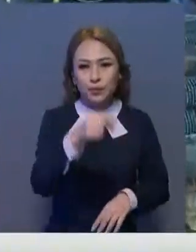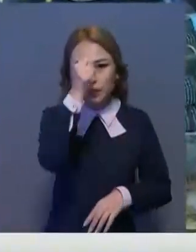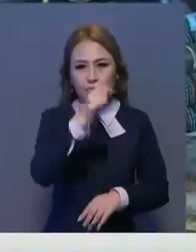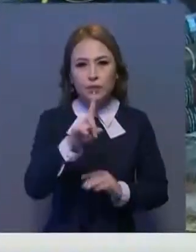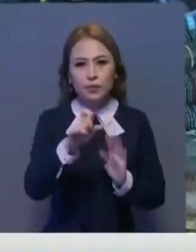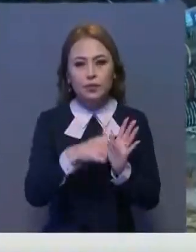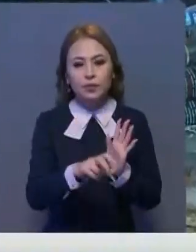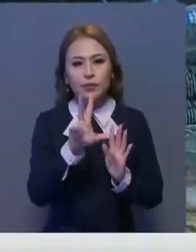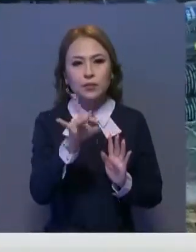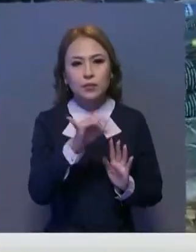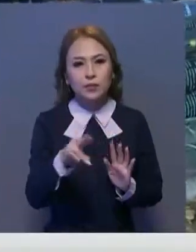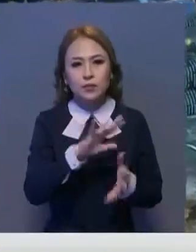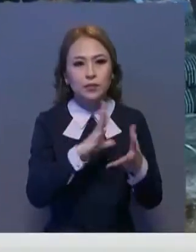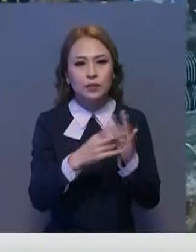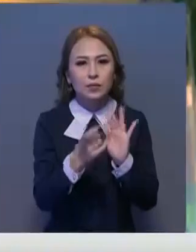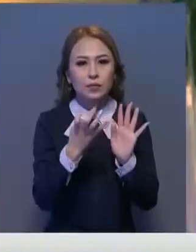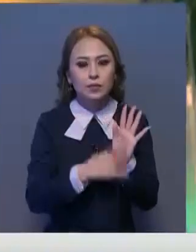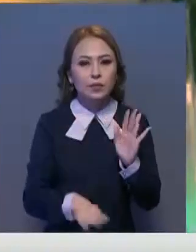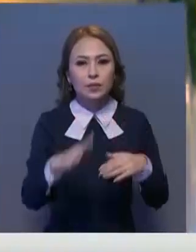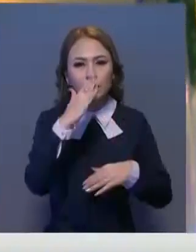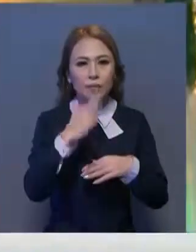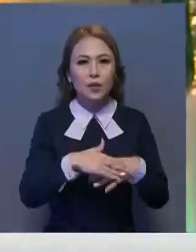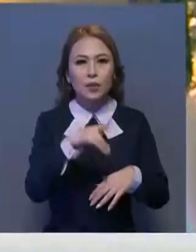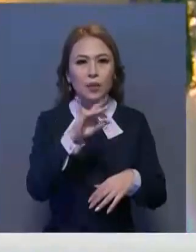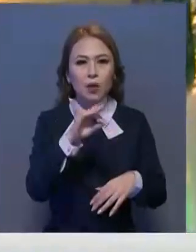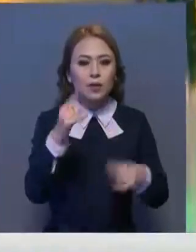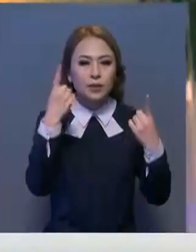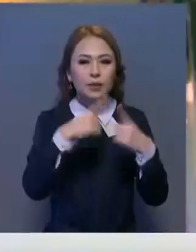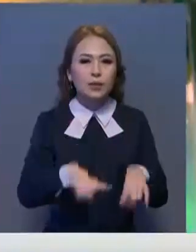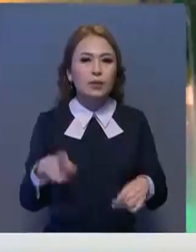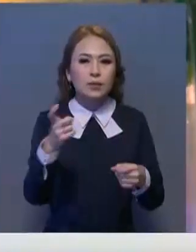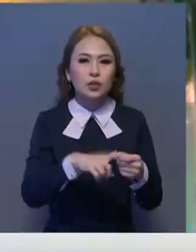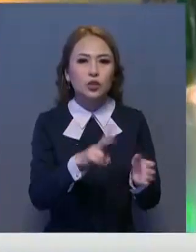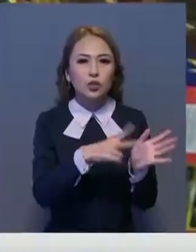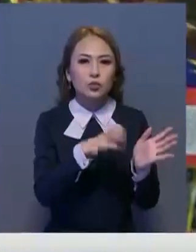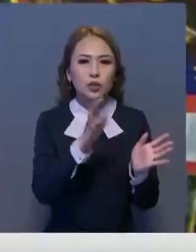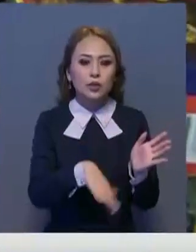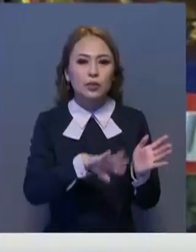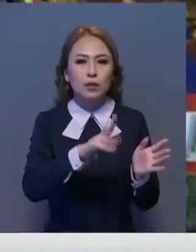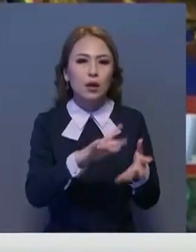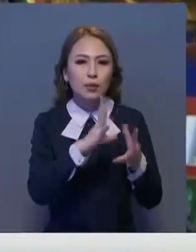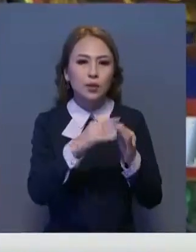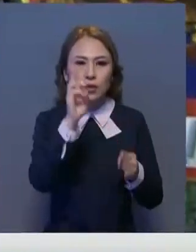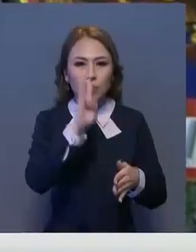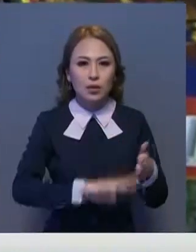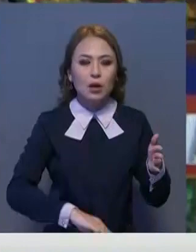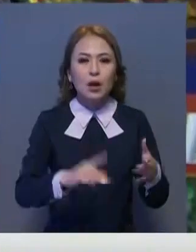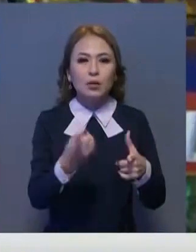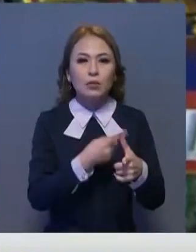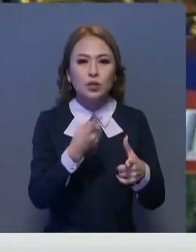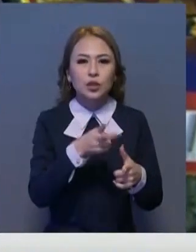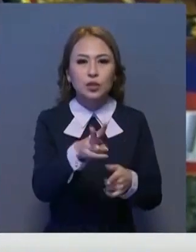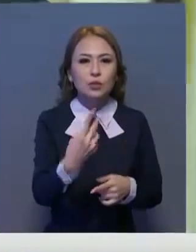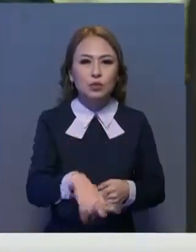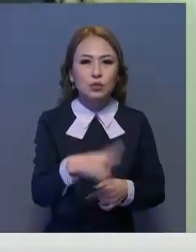айында 163 рейдтің нәтижесінде 190-нан астам пиротехника тәркіленіп, 700 000 теңгеден астам айыппұл салынған.